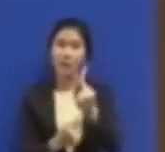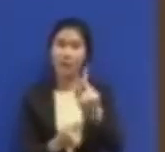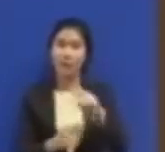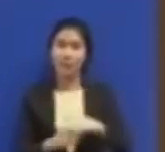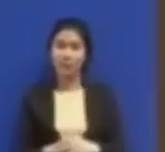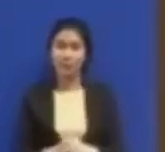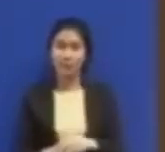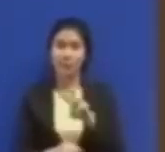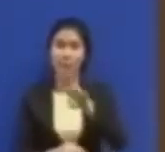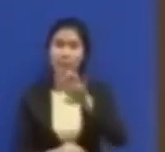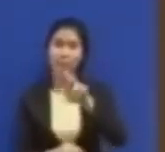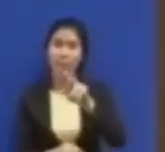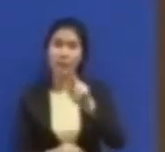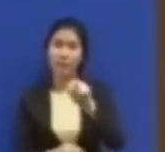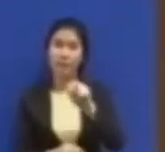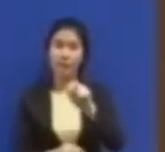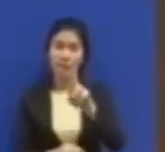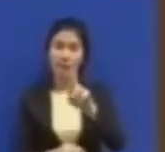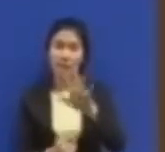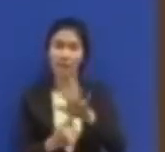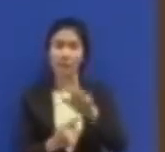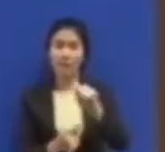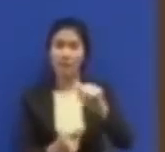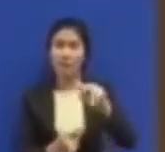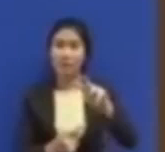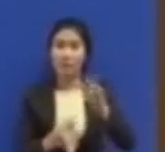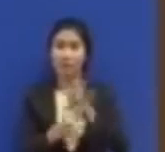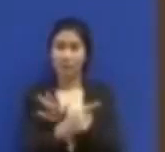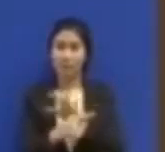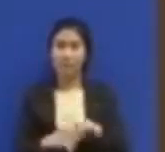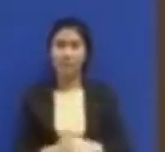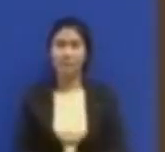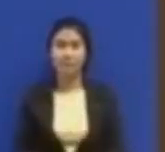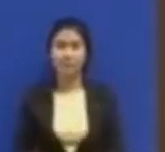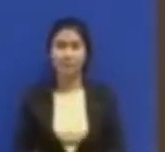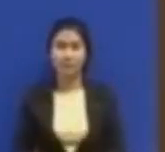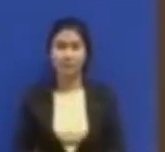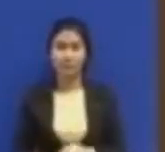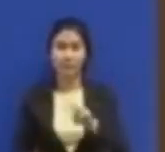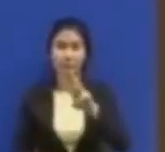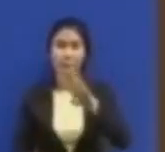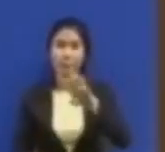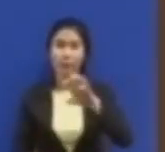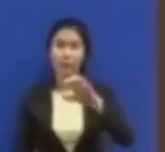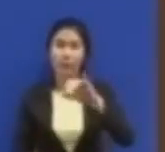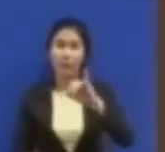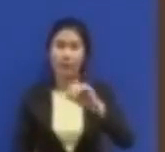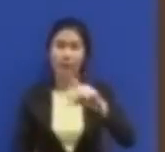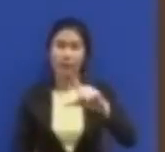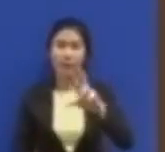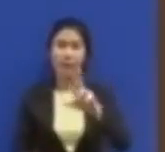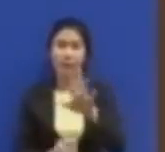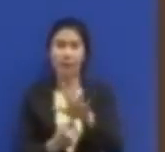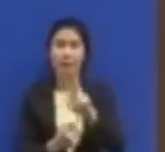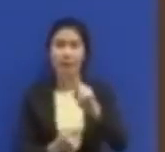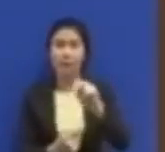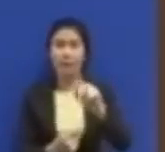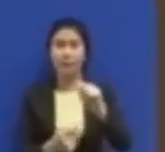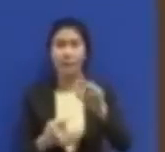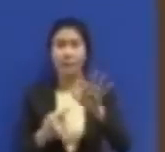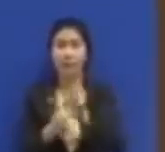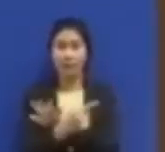วิรัตเกียรติสมบูรณ์167นางสาววิไลลักษ์อินทระมะพ